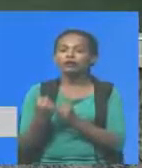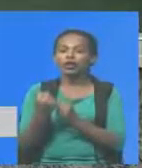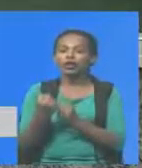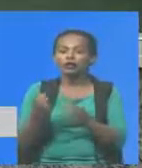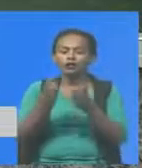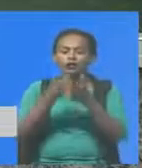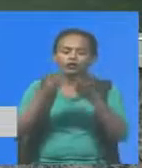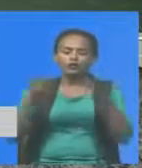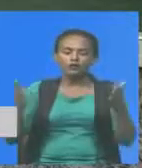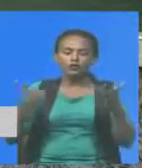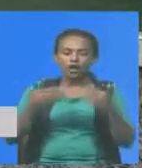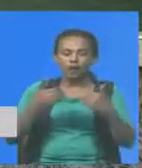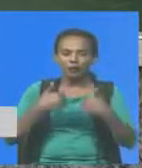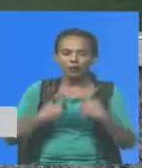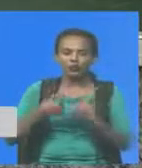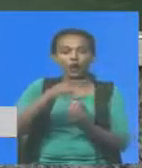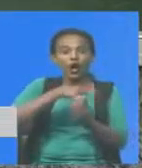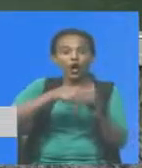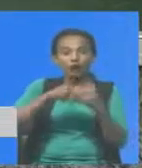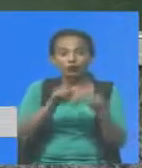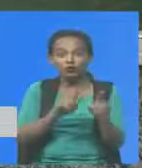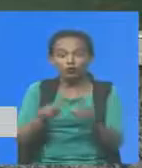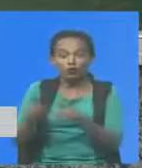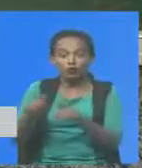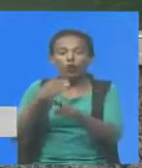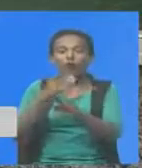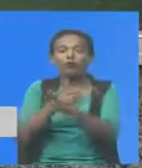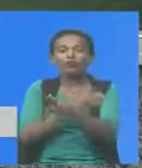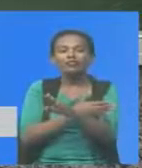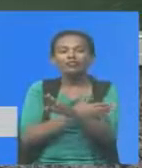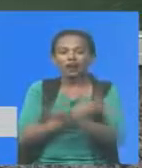ክፍተት ያለባቸው አካባቢዎች ደግሞ ማስተካከል ነው።